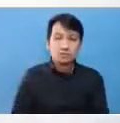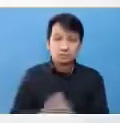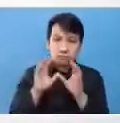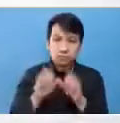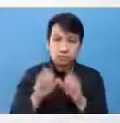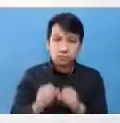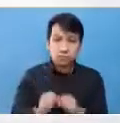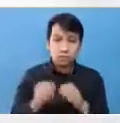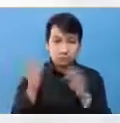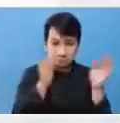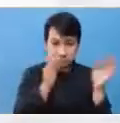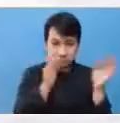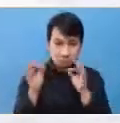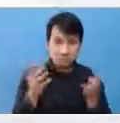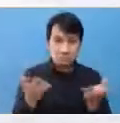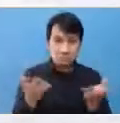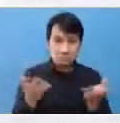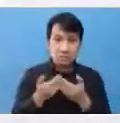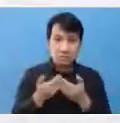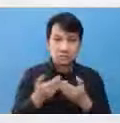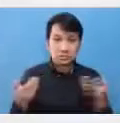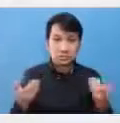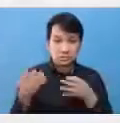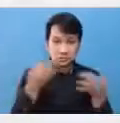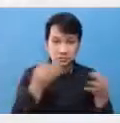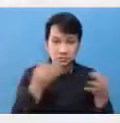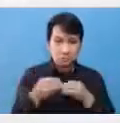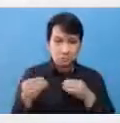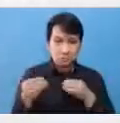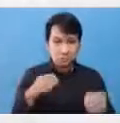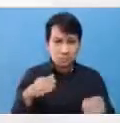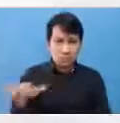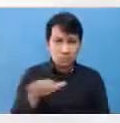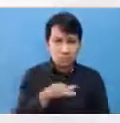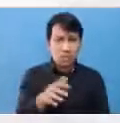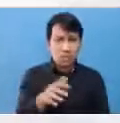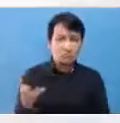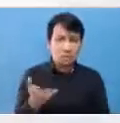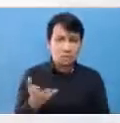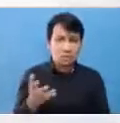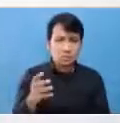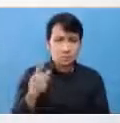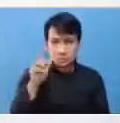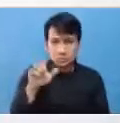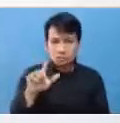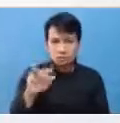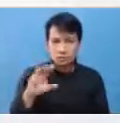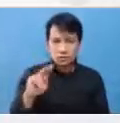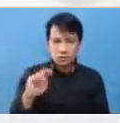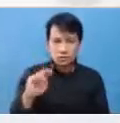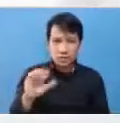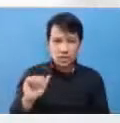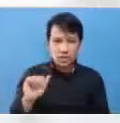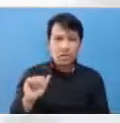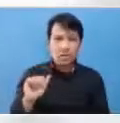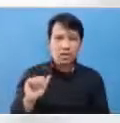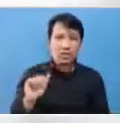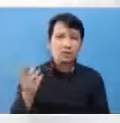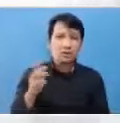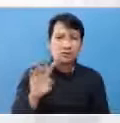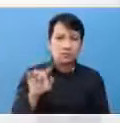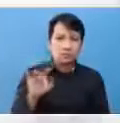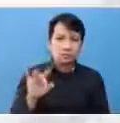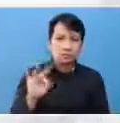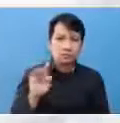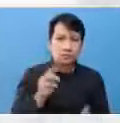Oblax sa Purok Nara, Barangay 1 na nahulihan ng halos 5 gramo ng shabu. Sa kasunod na bypass bandang alas 11 ng gabi sa